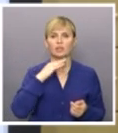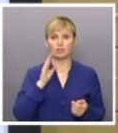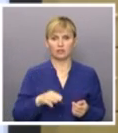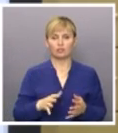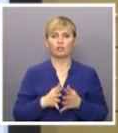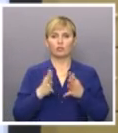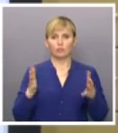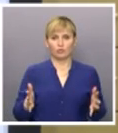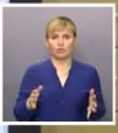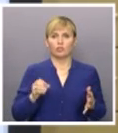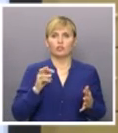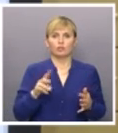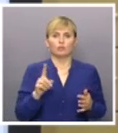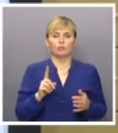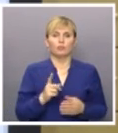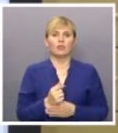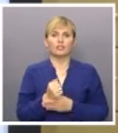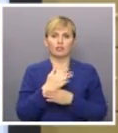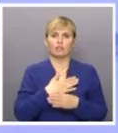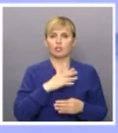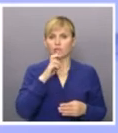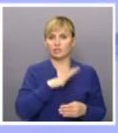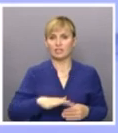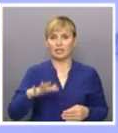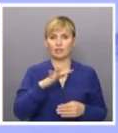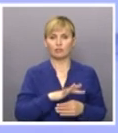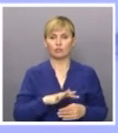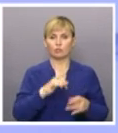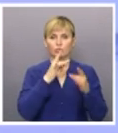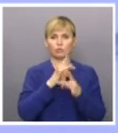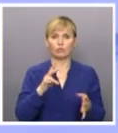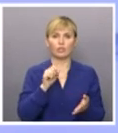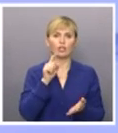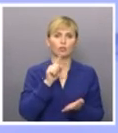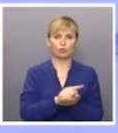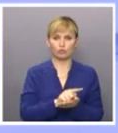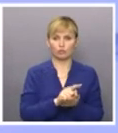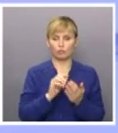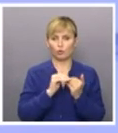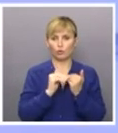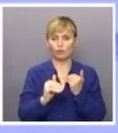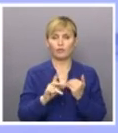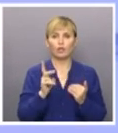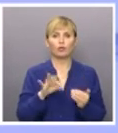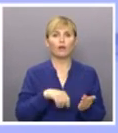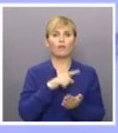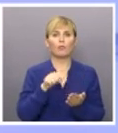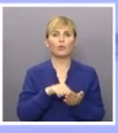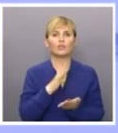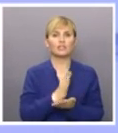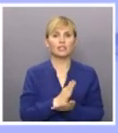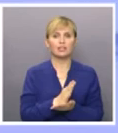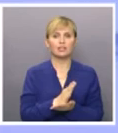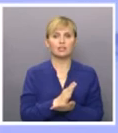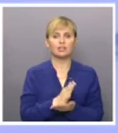чем достаточно для того, чтобы поддерживать в нашей стране аквакультуру на должном уровне. Так. Но здесь стоит вопрос о том, что, скажем,